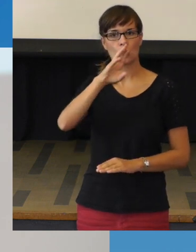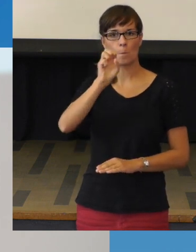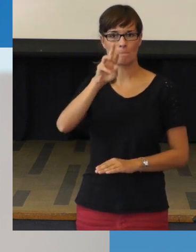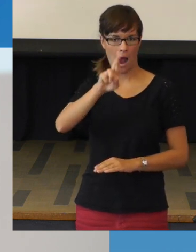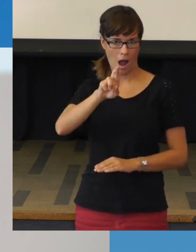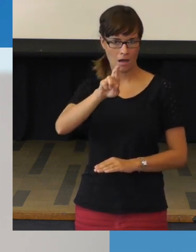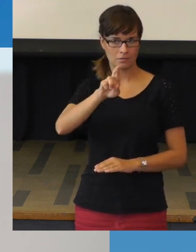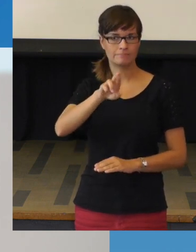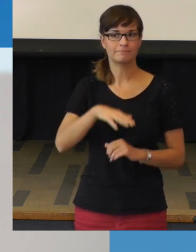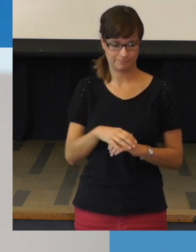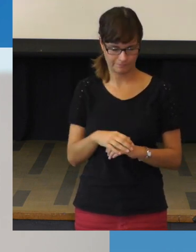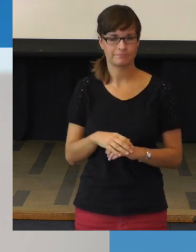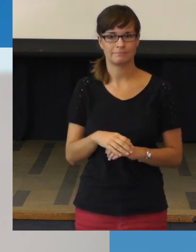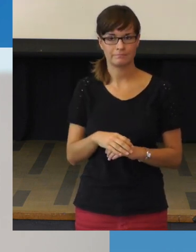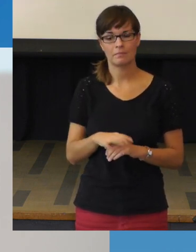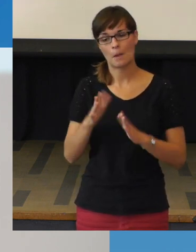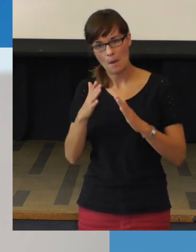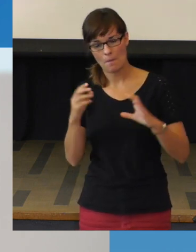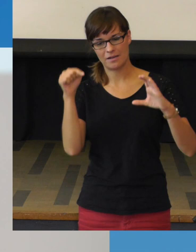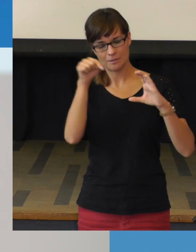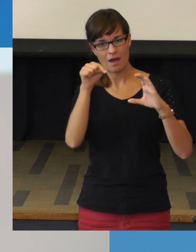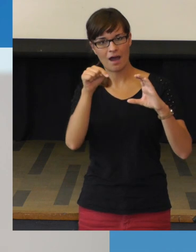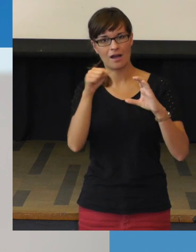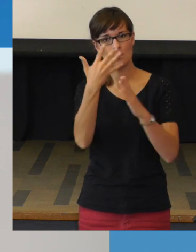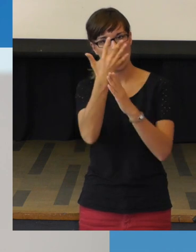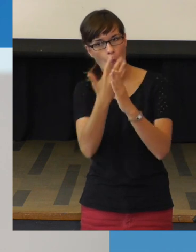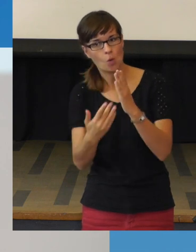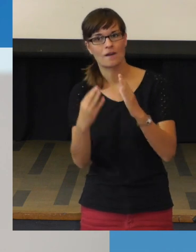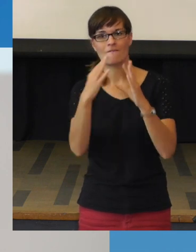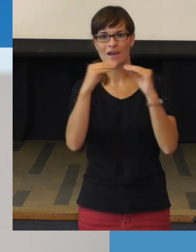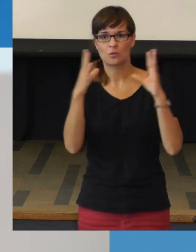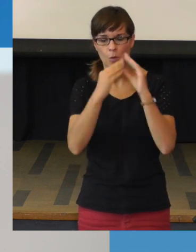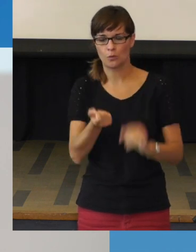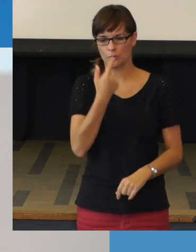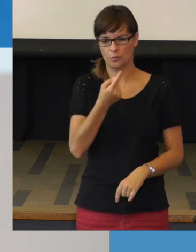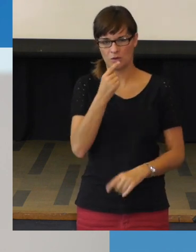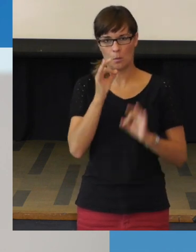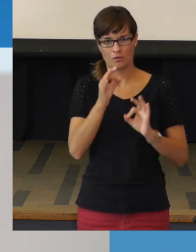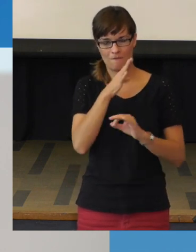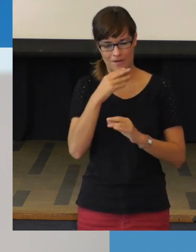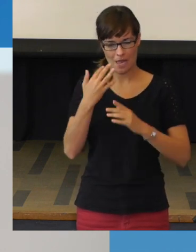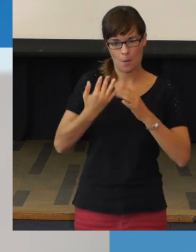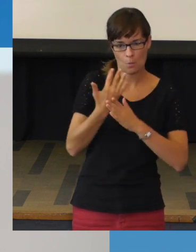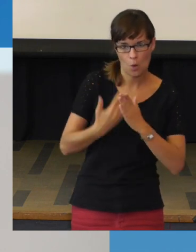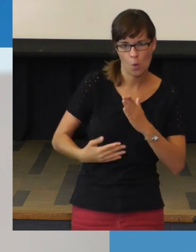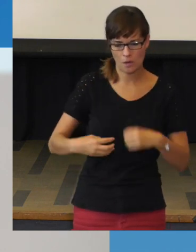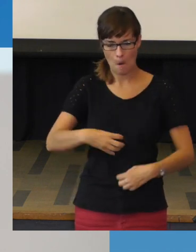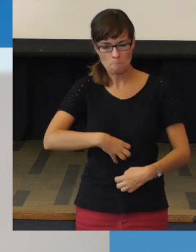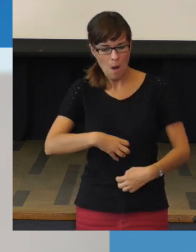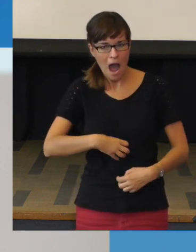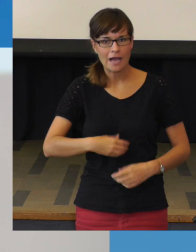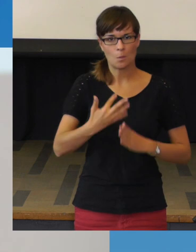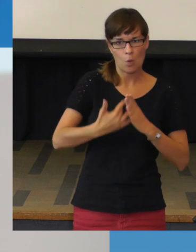wieder Patienten, die unter einer blutverdünnenden Therapie Blutungskomplikationen haben, das heißt sie Blutung im Magen oder